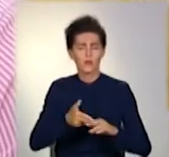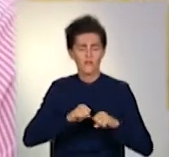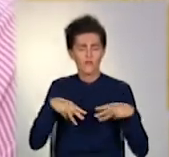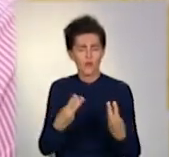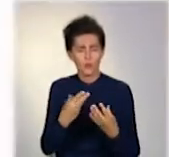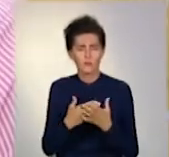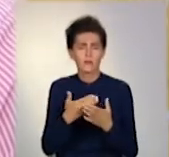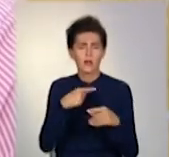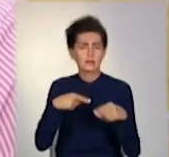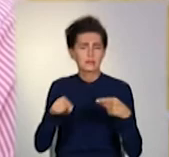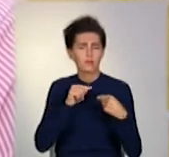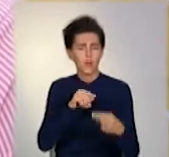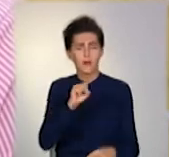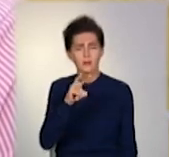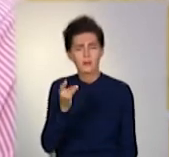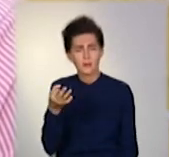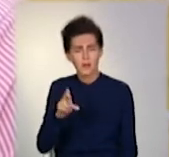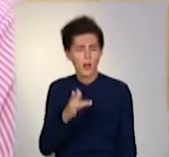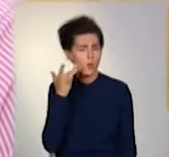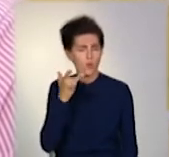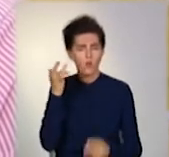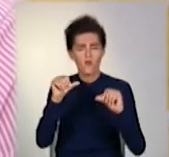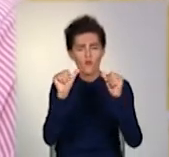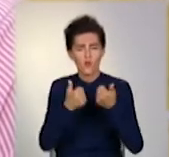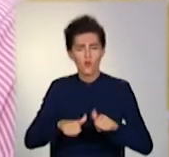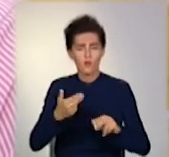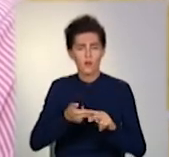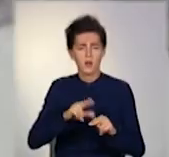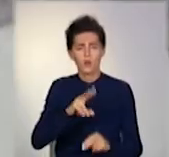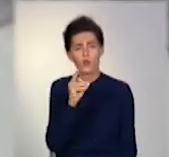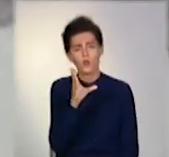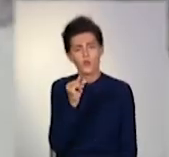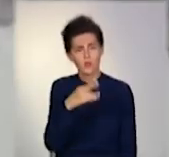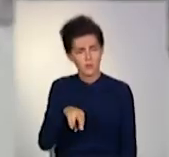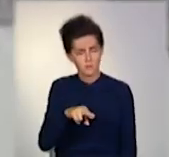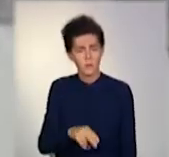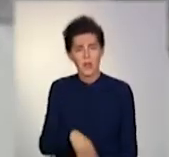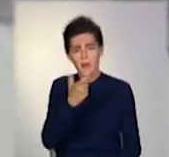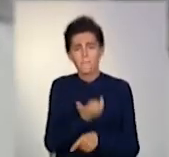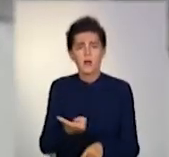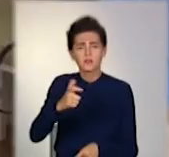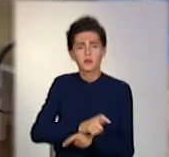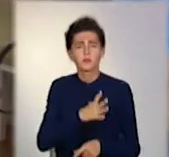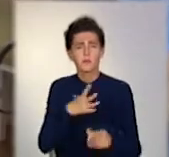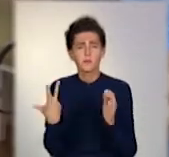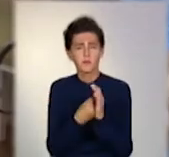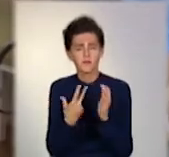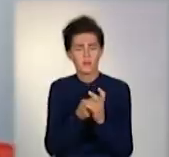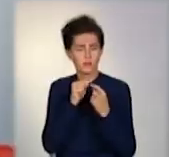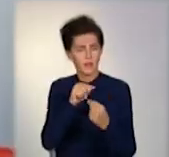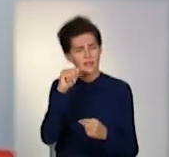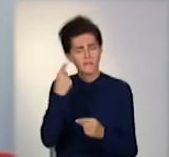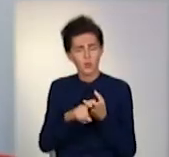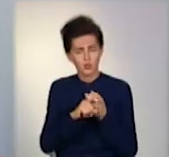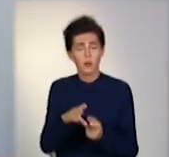противоаллергические препараты. У них в более легкой форме этот ковид протекал. Під час масштабної вакцинації проти коронавірусу